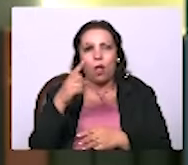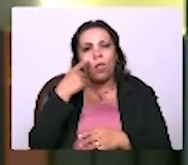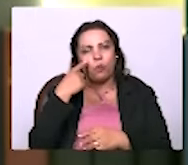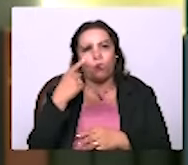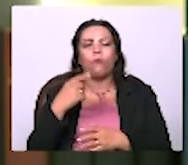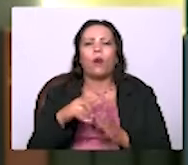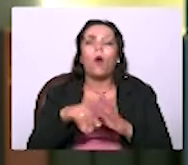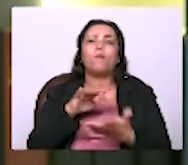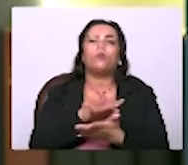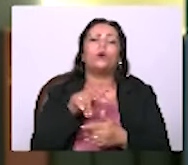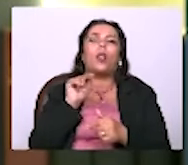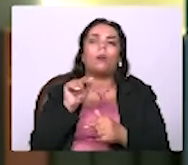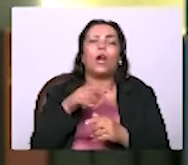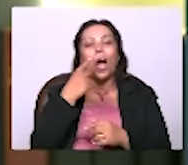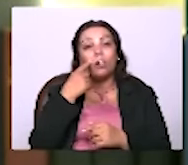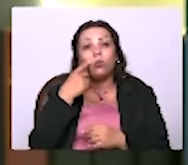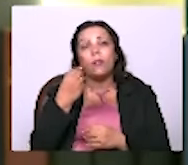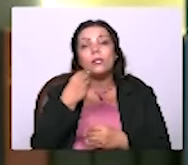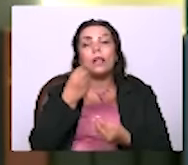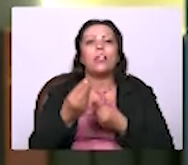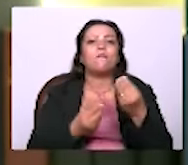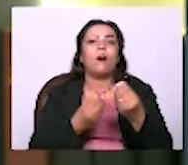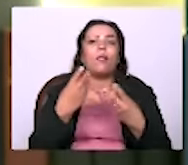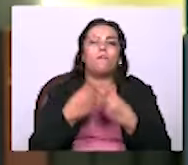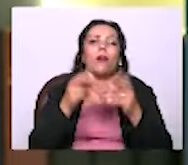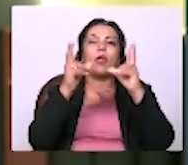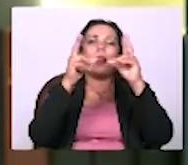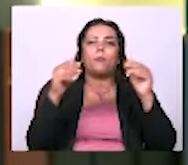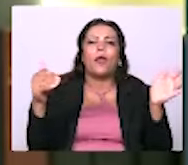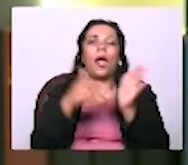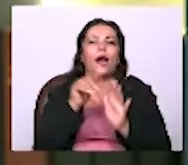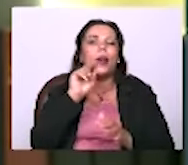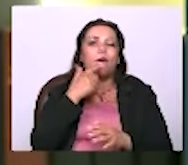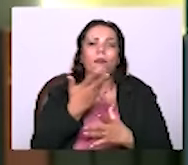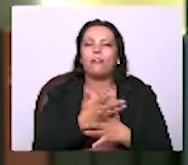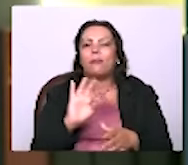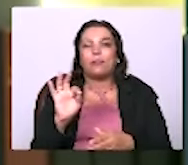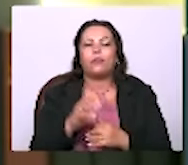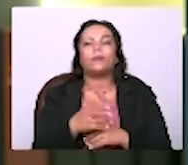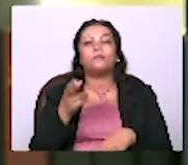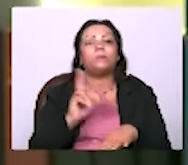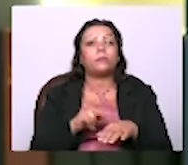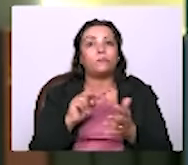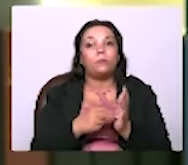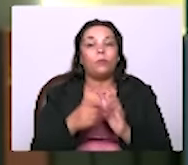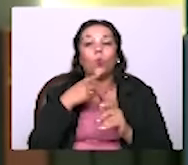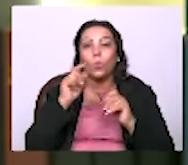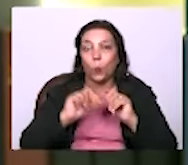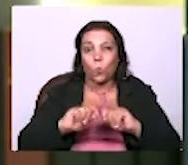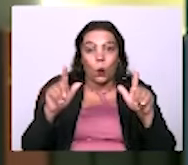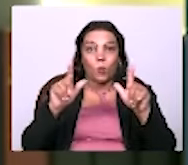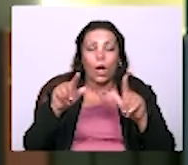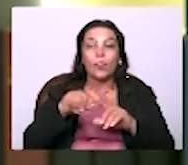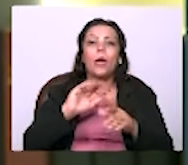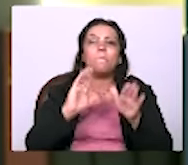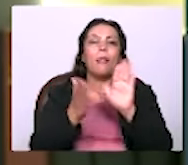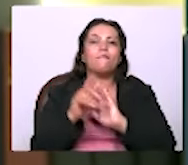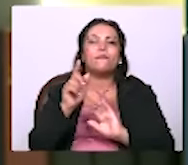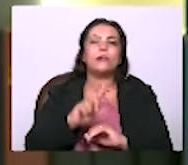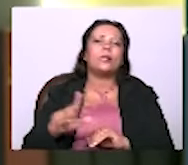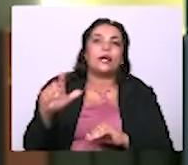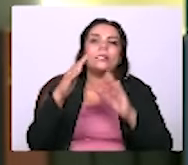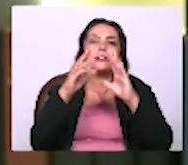ده او للازمه دي هنشوف التفاعلات في لبنان الى اين تصل لكن طبعا واضح جدا ان الملف الرئاسي